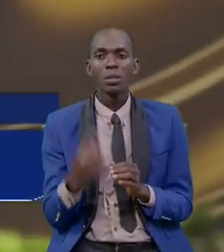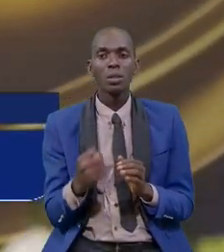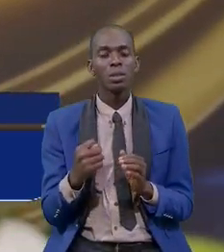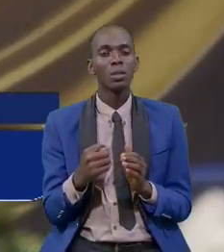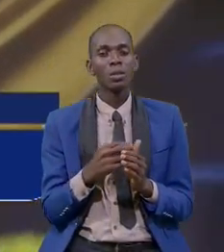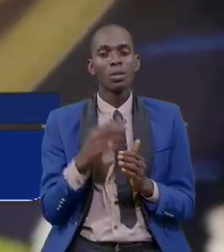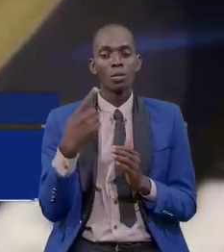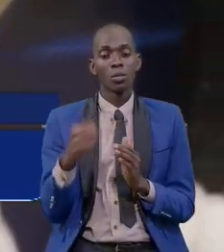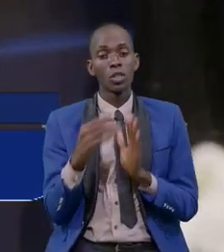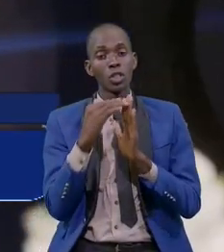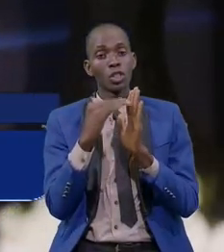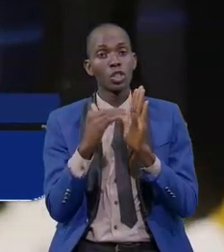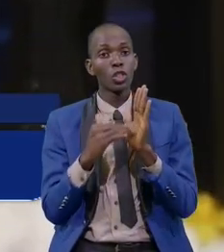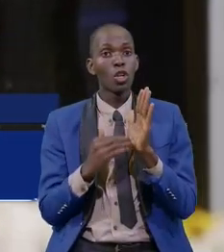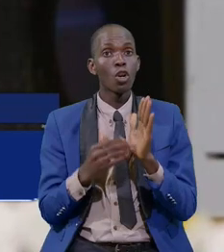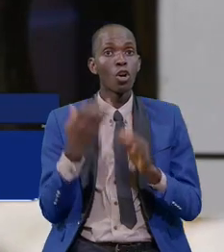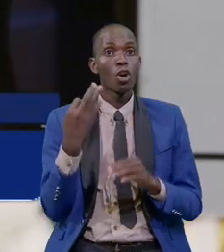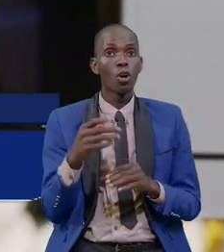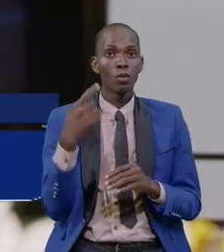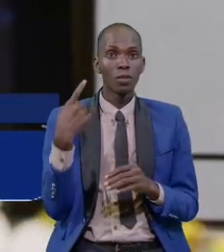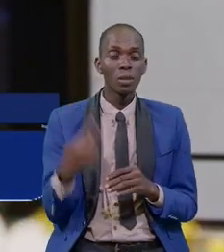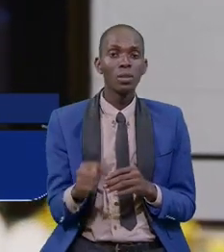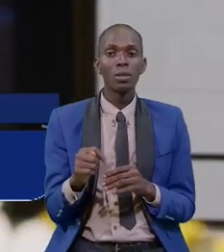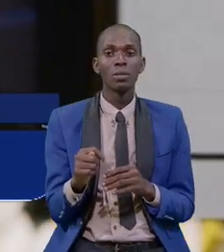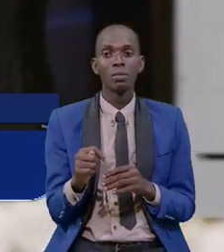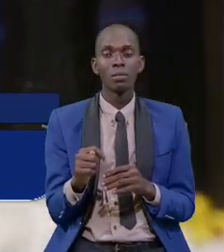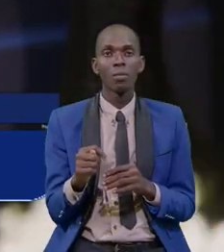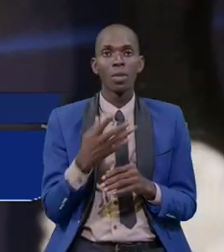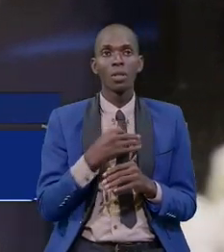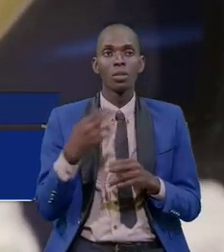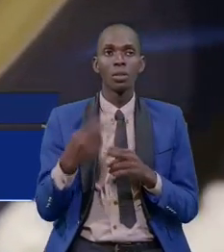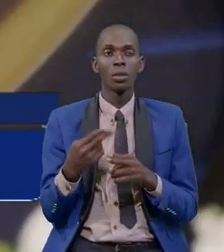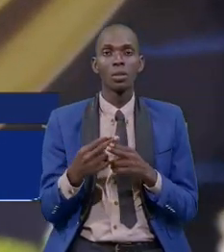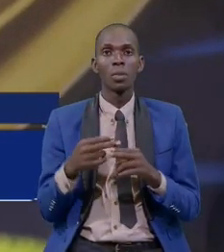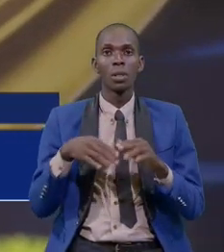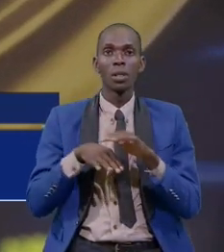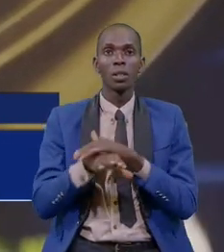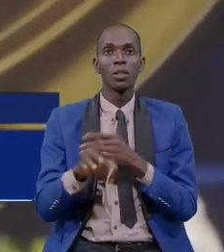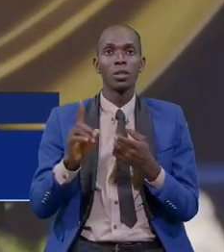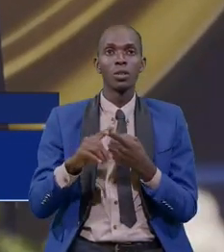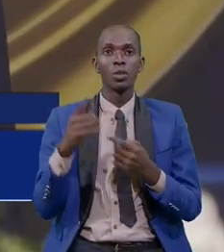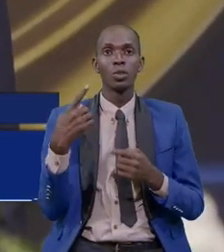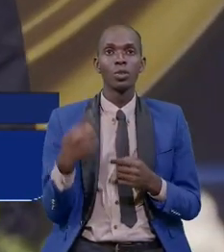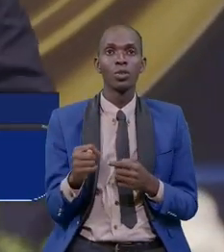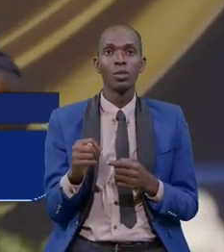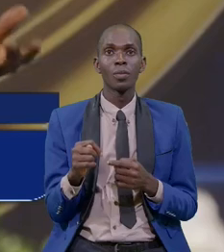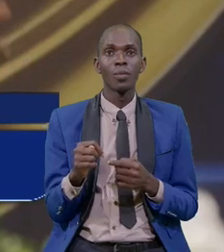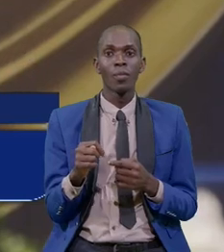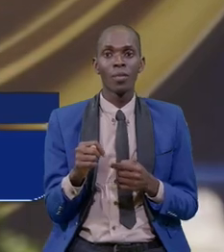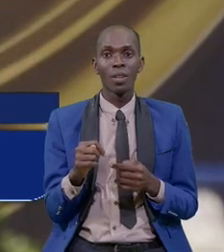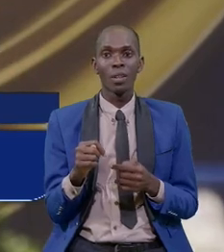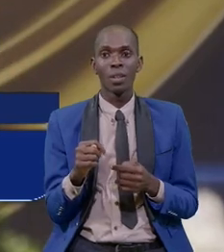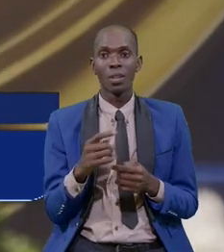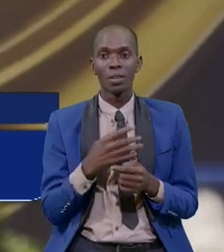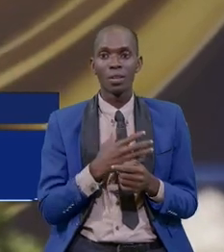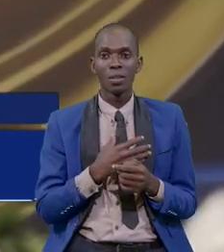lorsque l'appel se fera là-bas au ciel, et votre nom est dans le registre des gens